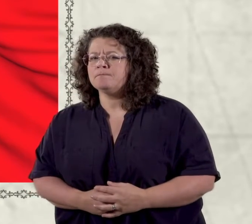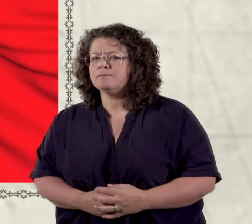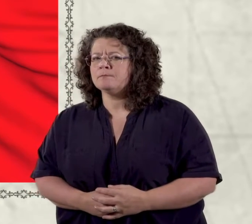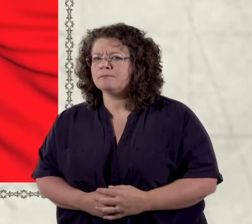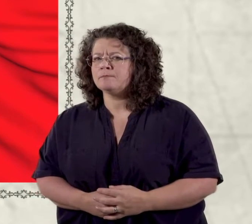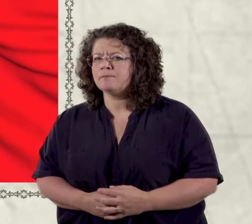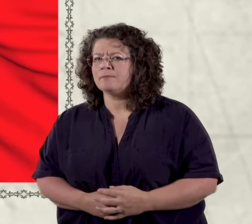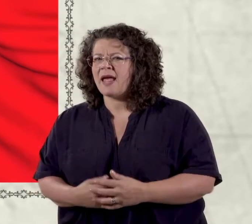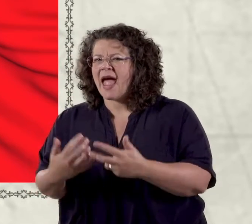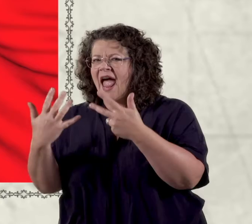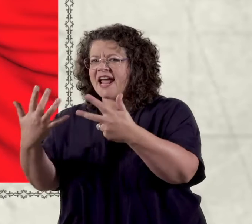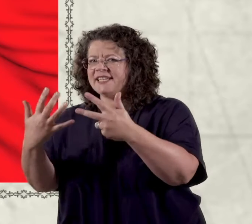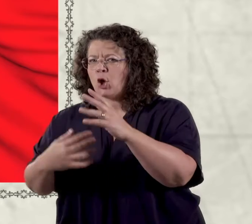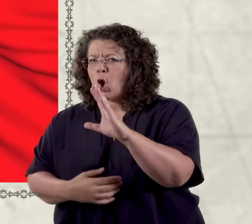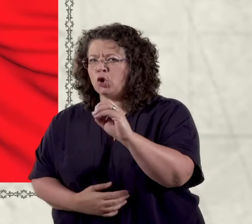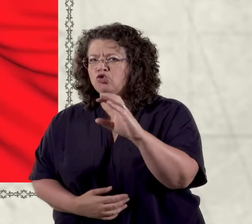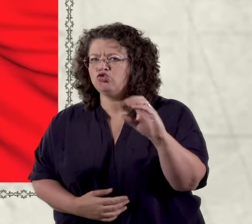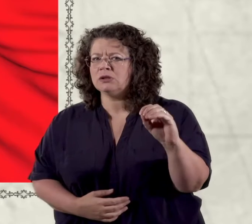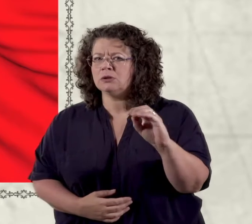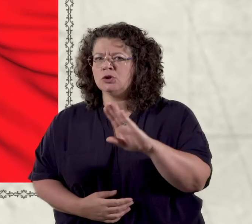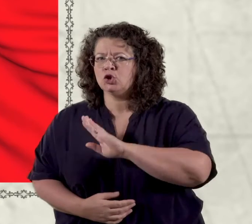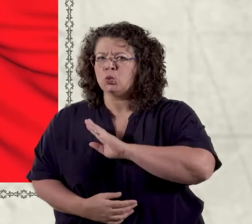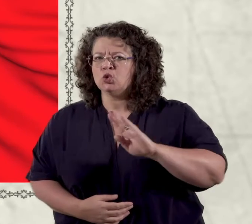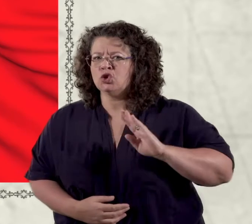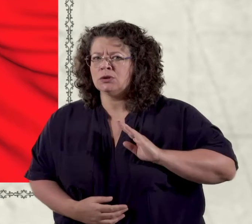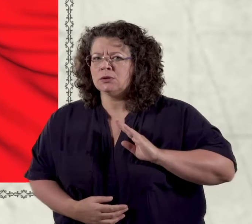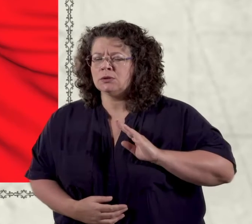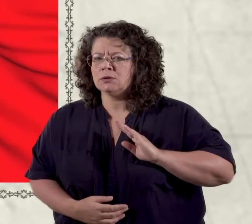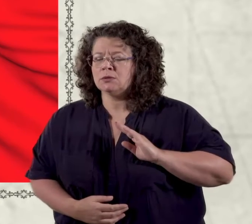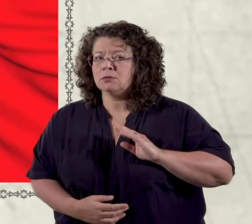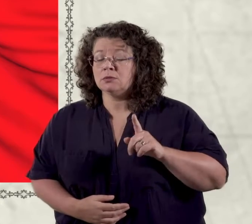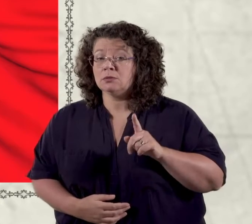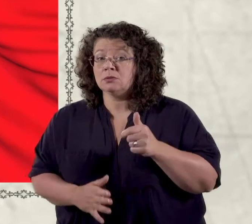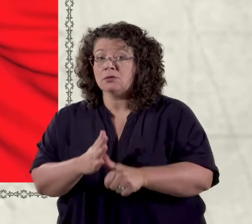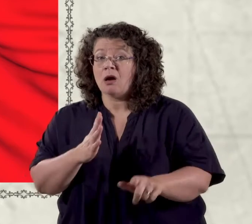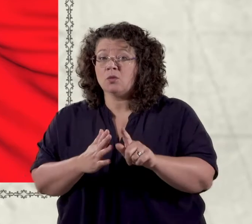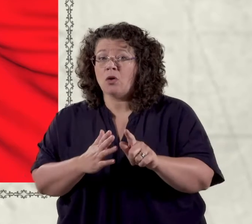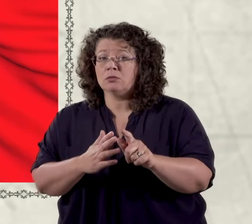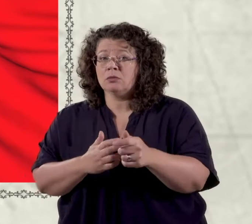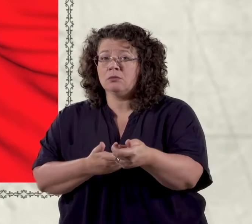800 ohonyn nhw. A dyma nhw yn tanio ei gynnau.